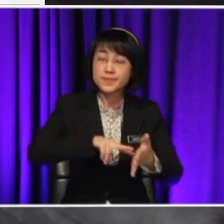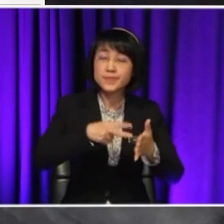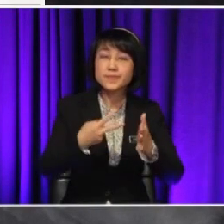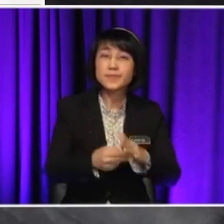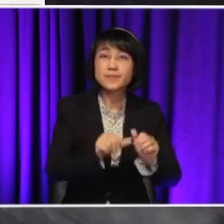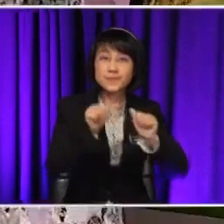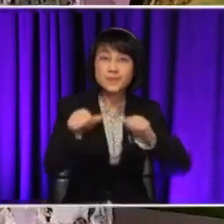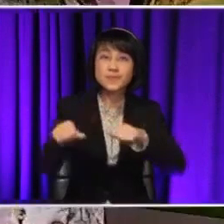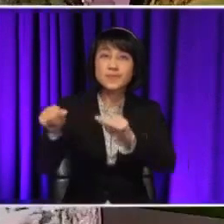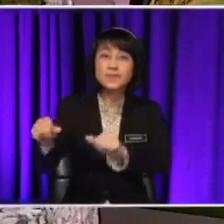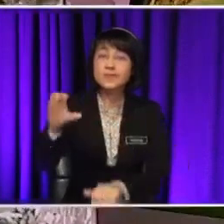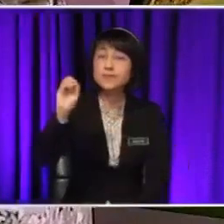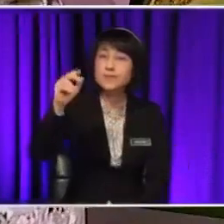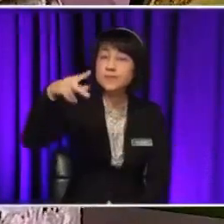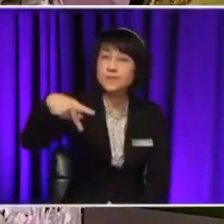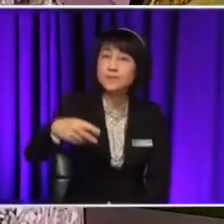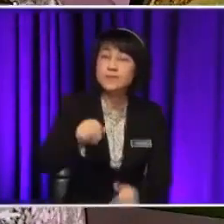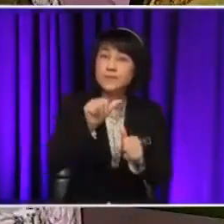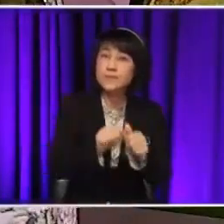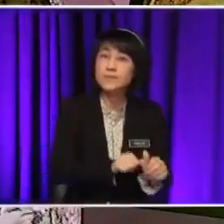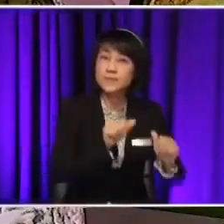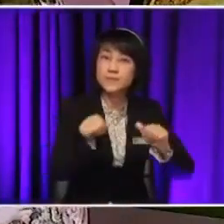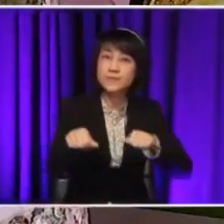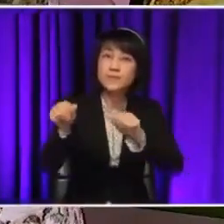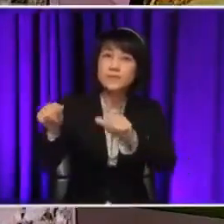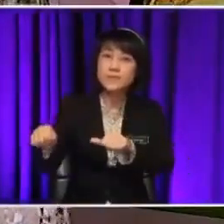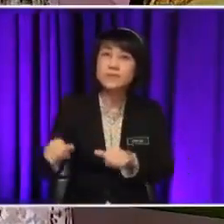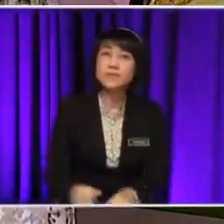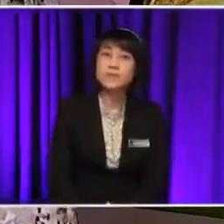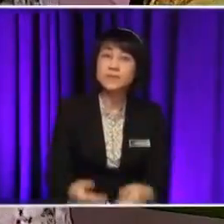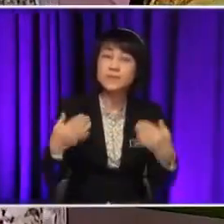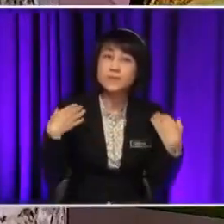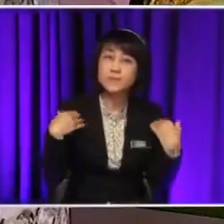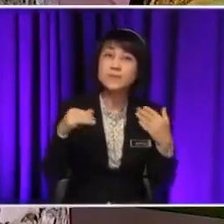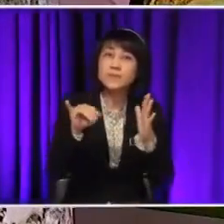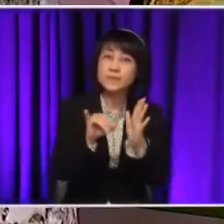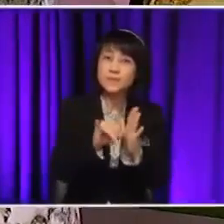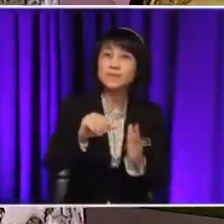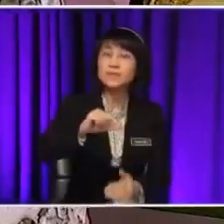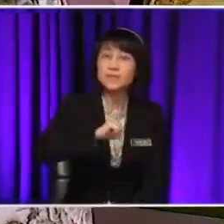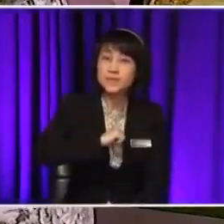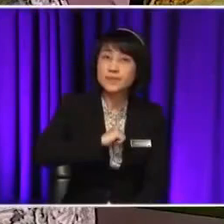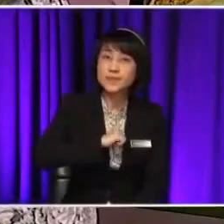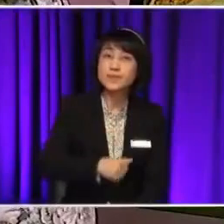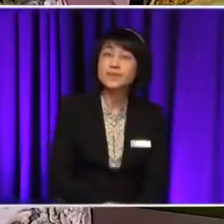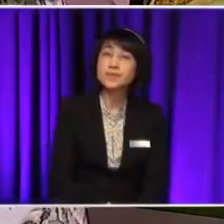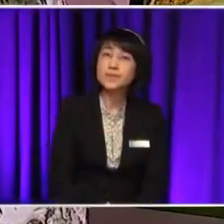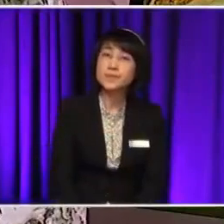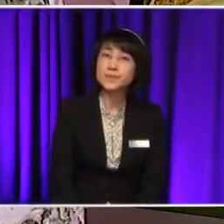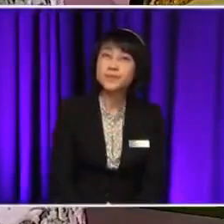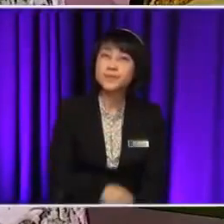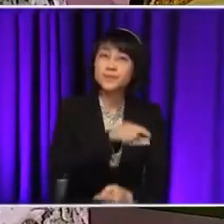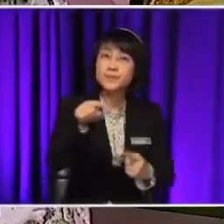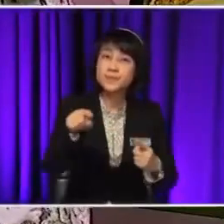Okey, yang mana setiap aliran-aliran seni yang kita belajar ni tadi mempunyai identiti tersendiri. Faham. Okey, jadinya